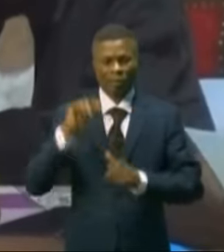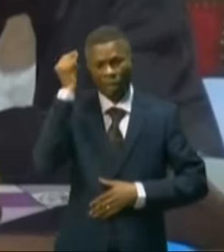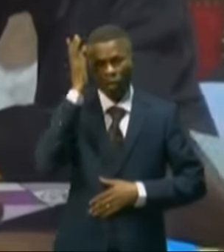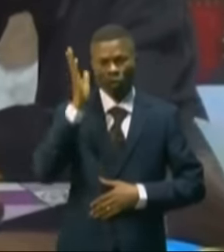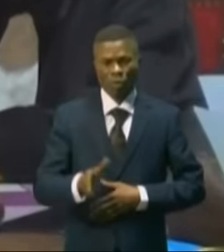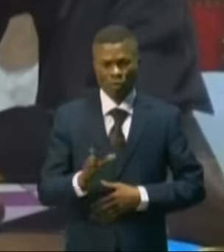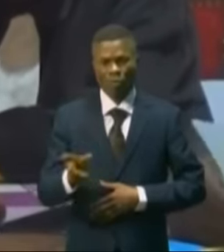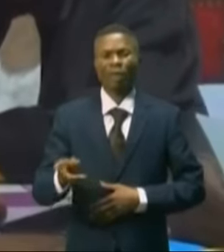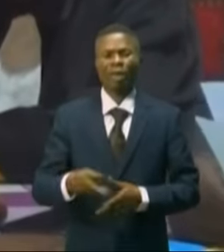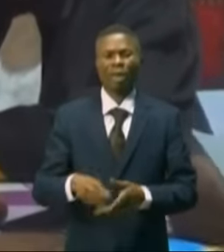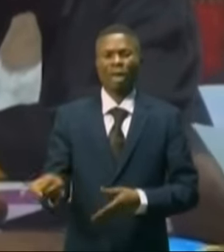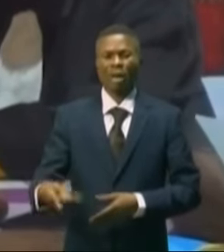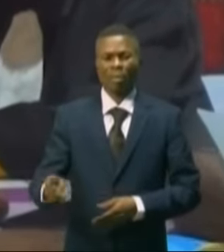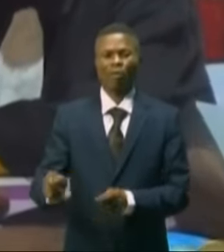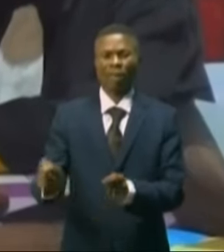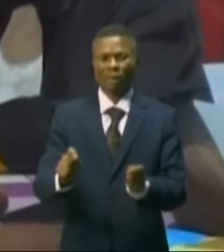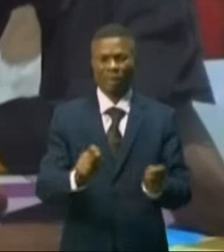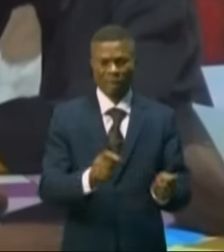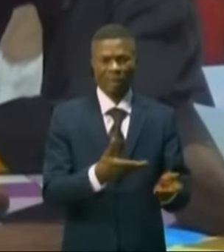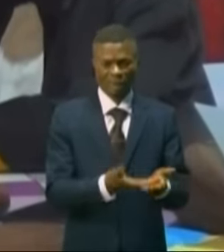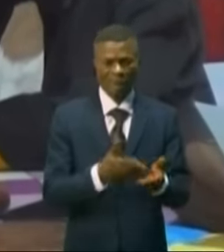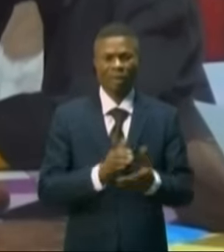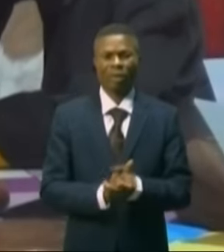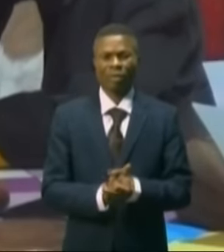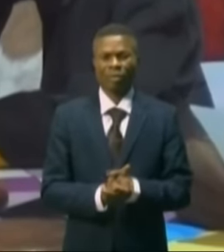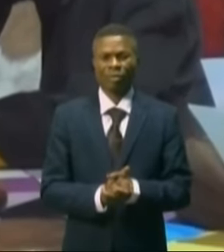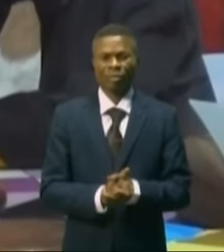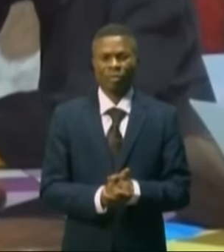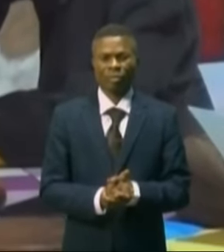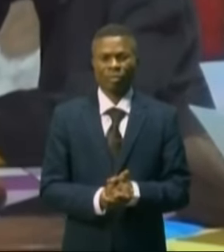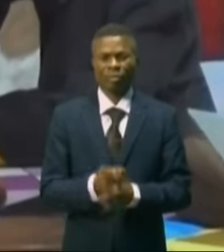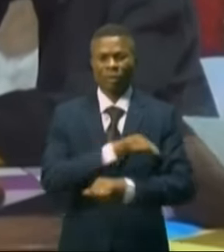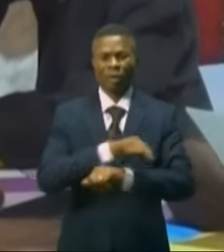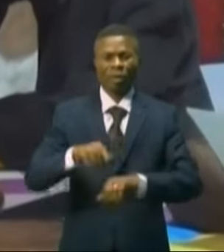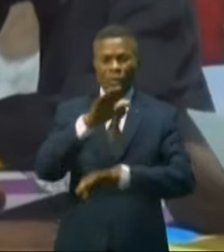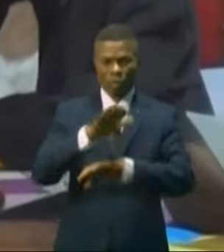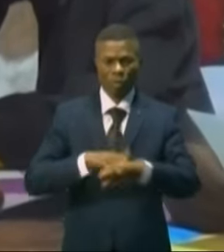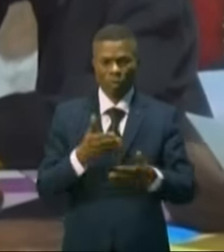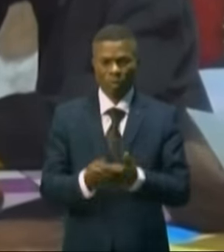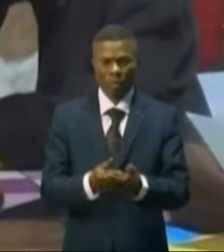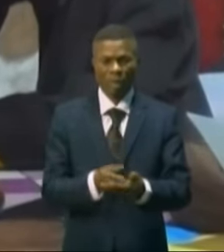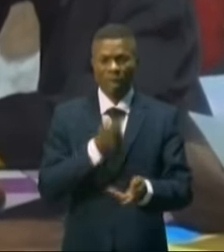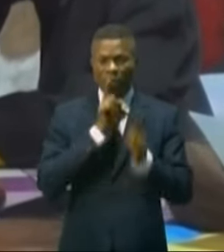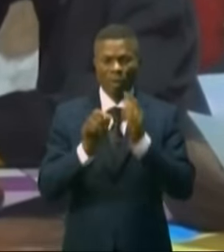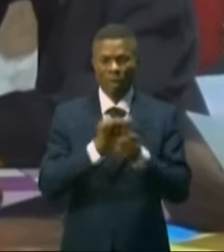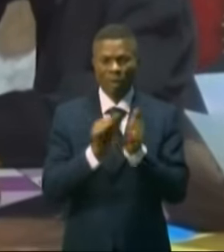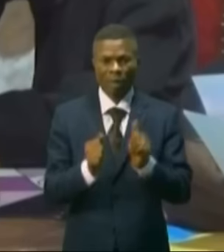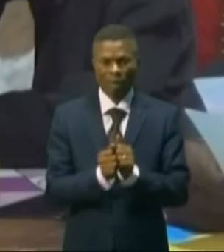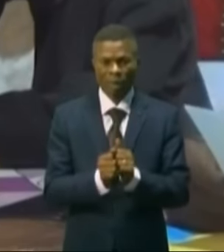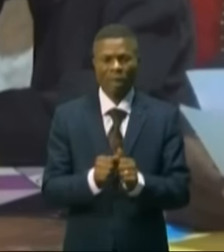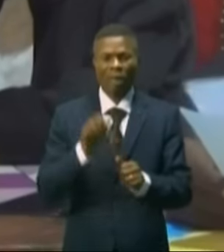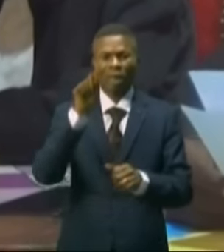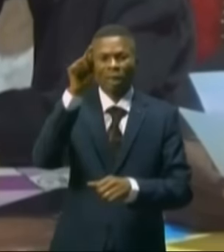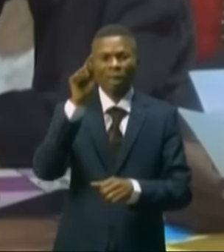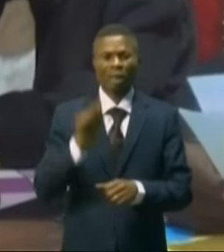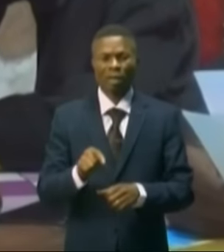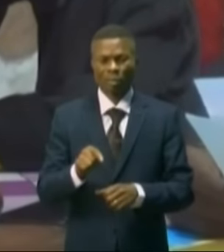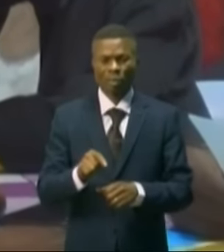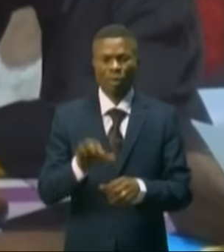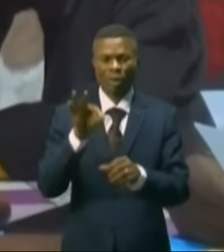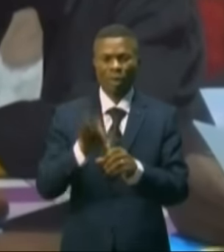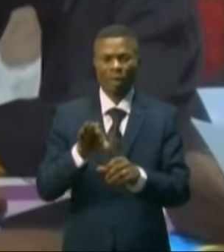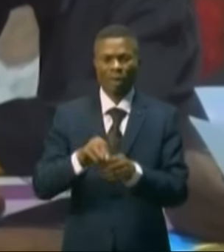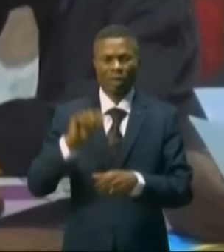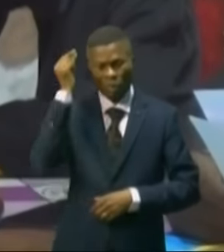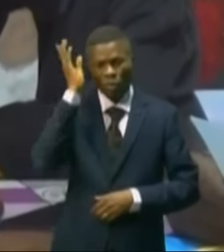du Tanganyika, faisant office de la Cour administrative d'appel, statuant en matière de publication des résultats définitifs de l'élection des